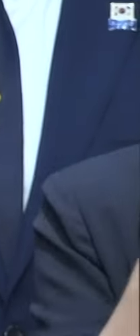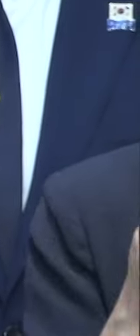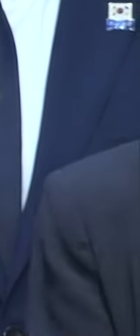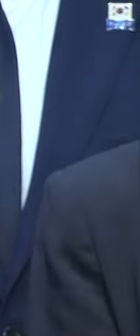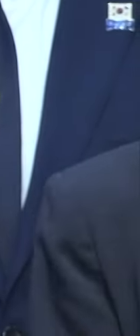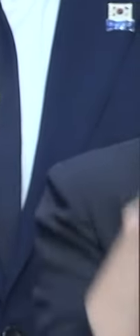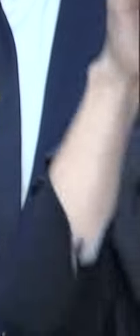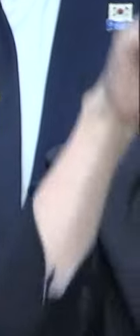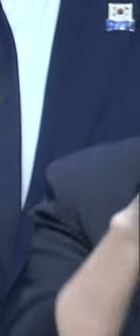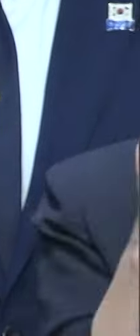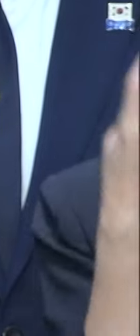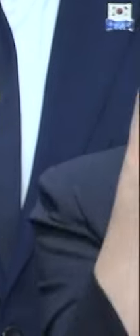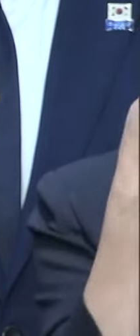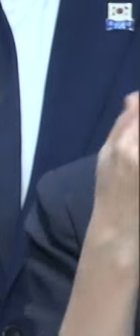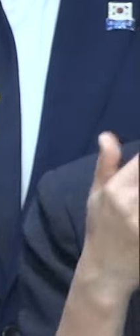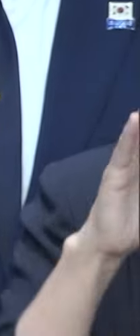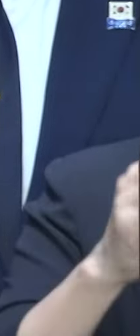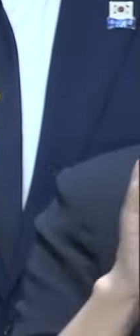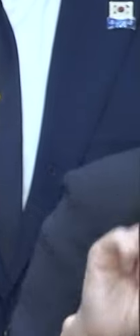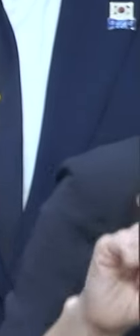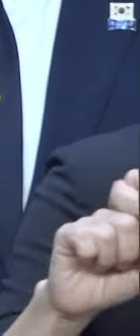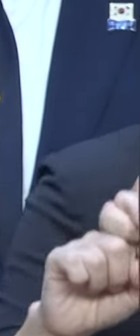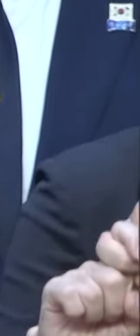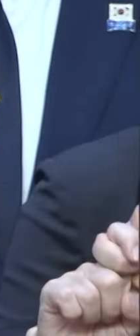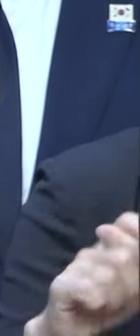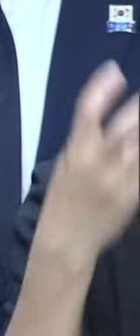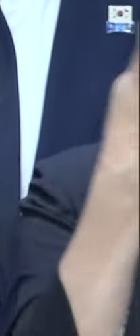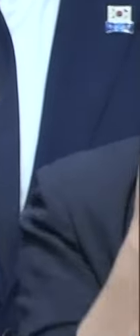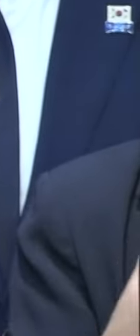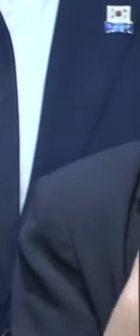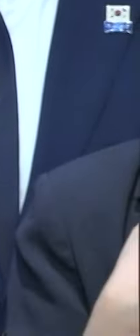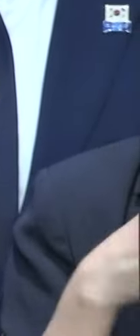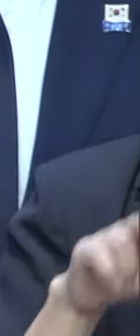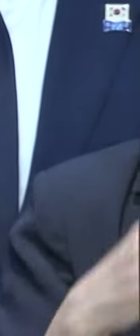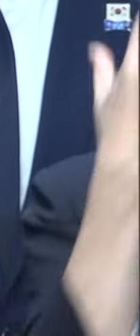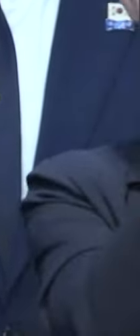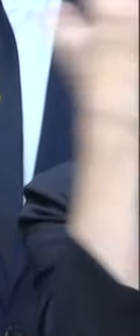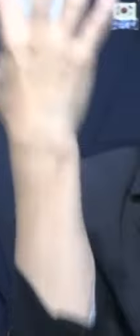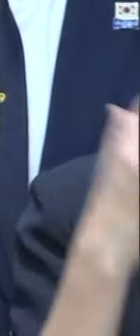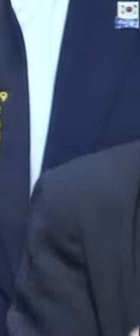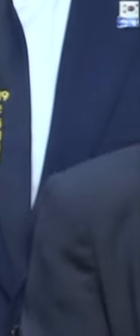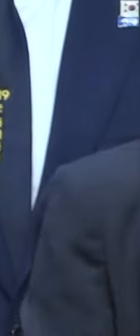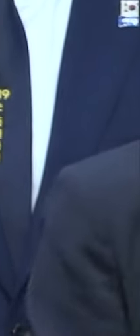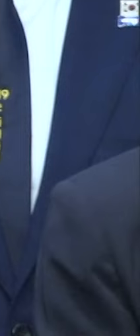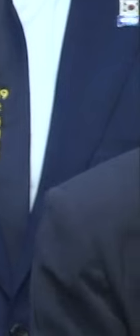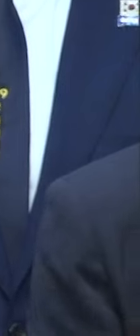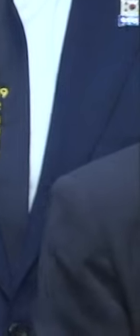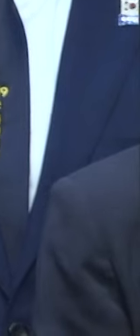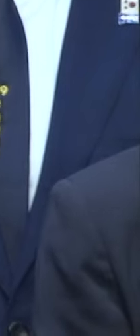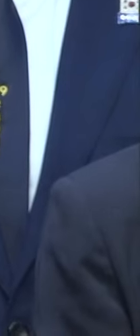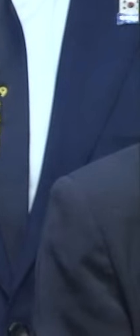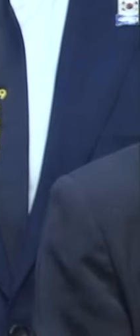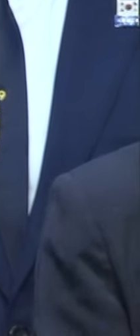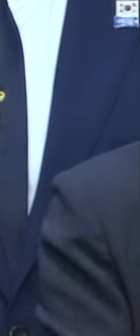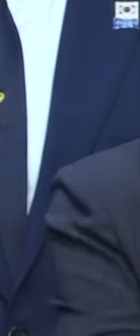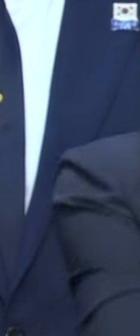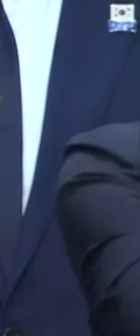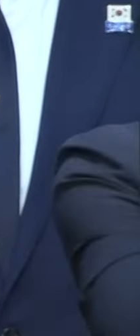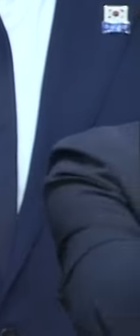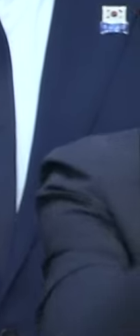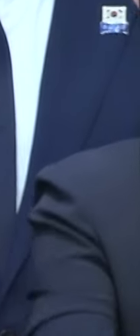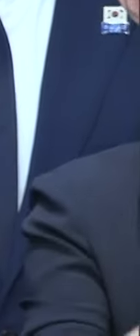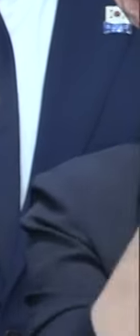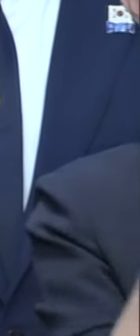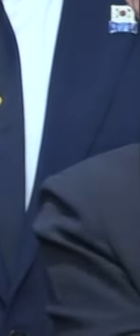통해서 국민들 편해서 수사하던 모습과 다르게 이제는 무엇을 지키기에 급급한 그 한 권력자의 모습으로